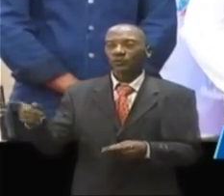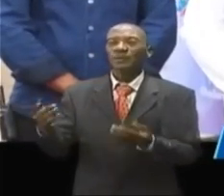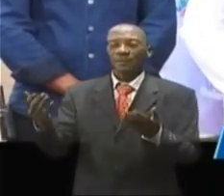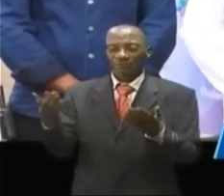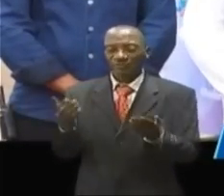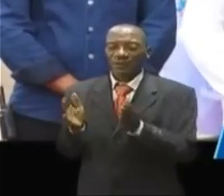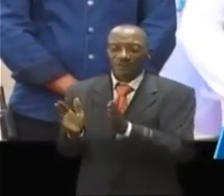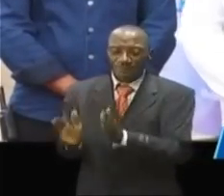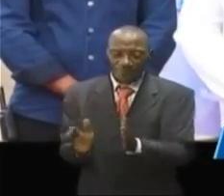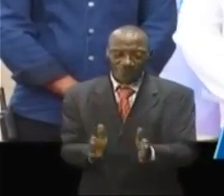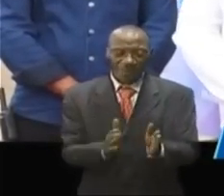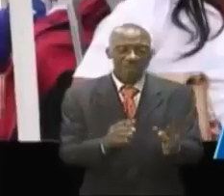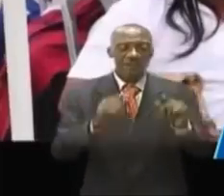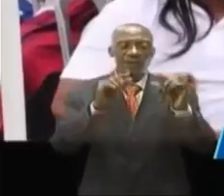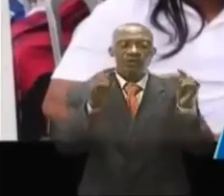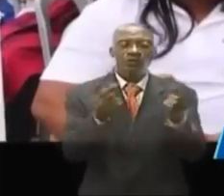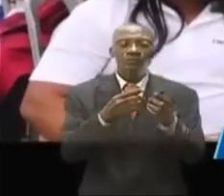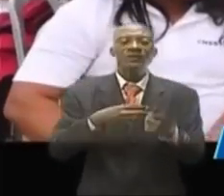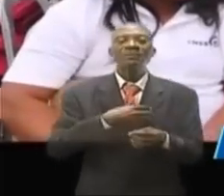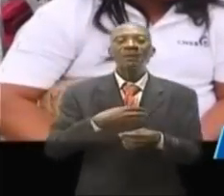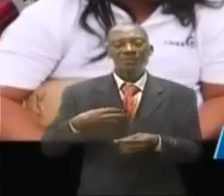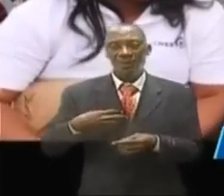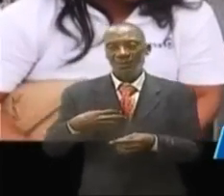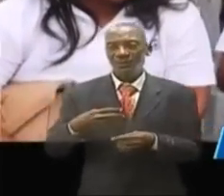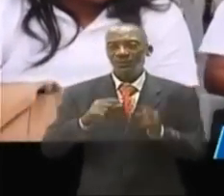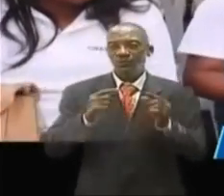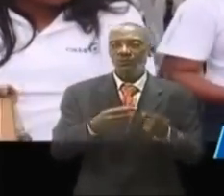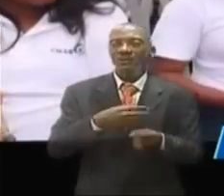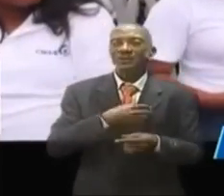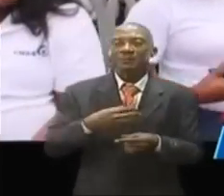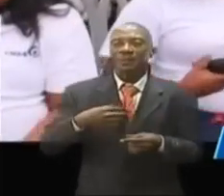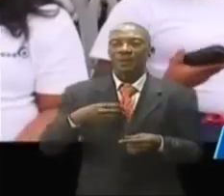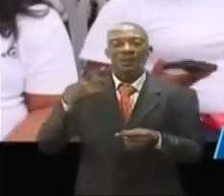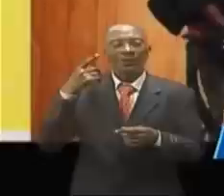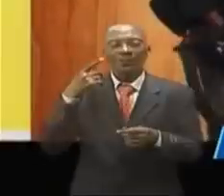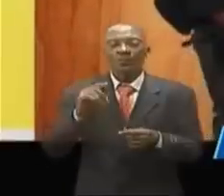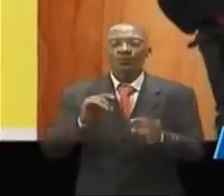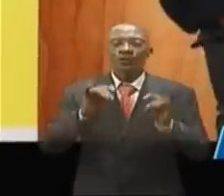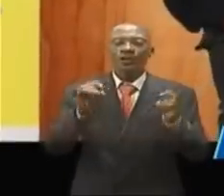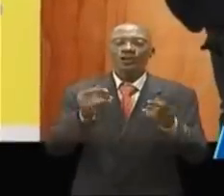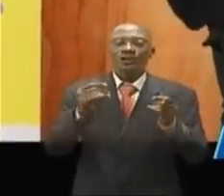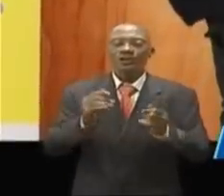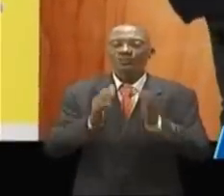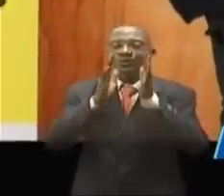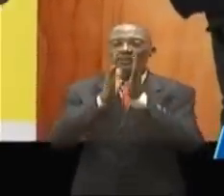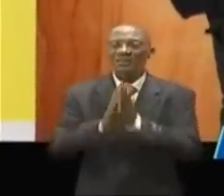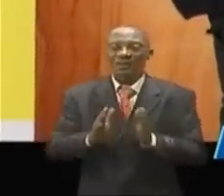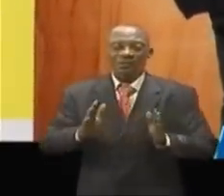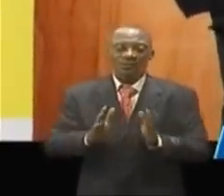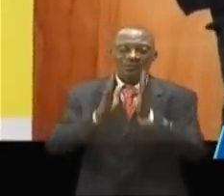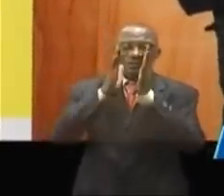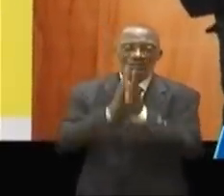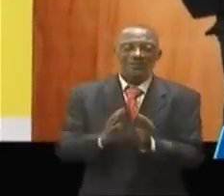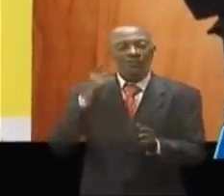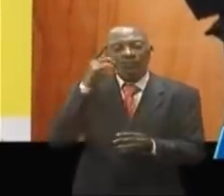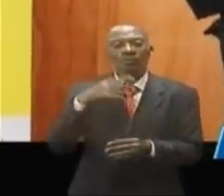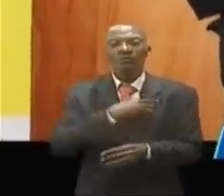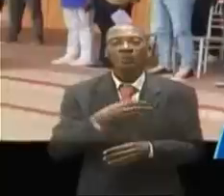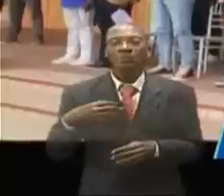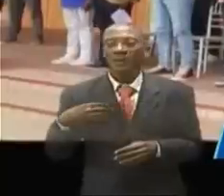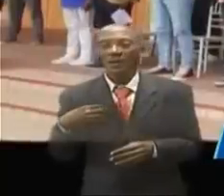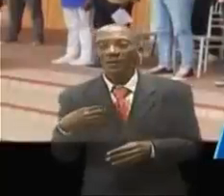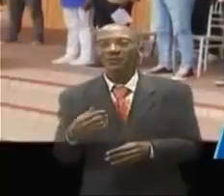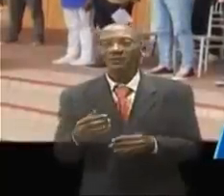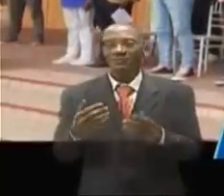traite de personnes, s'est impliquée personnellement avec le directeur national de Jeux de la Francophonie, en la personne de